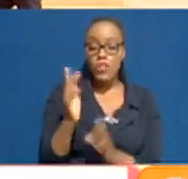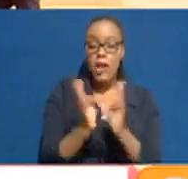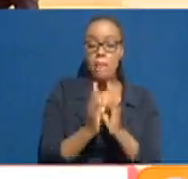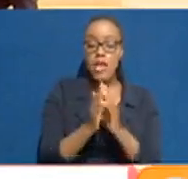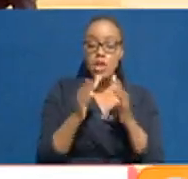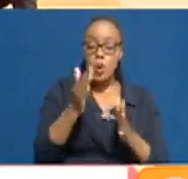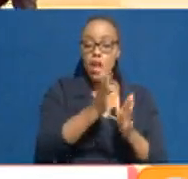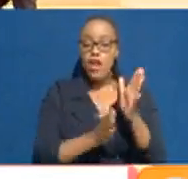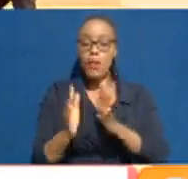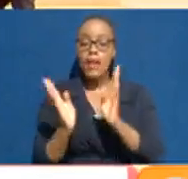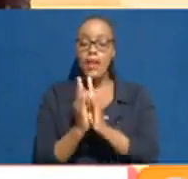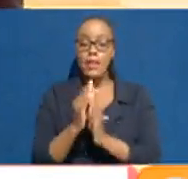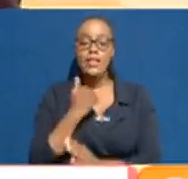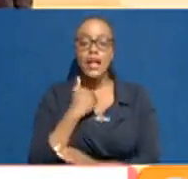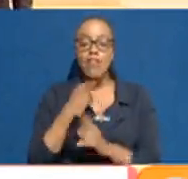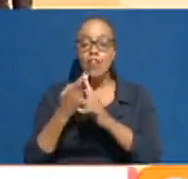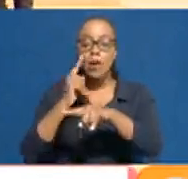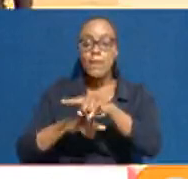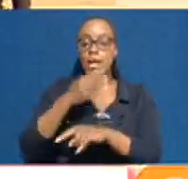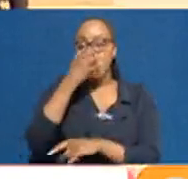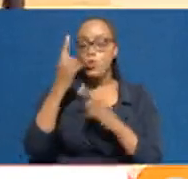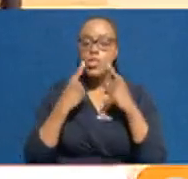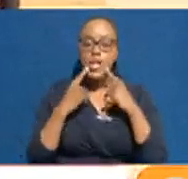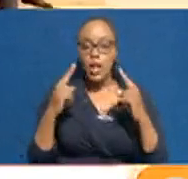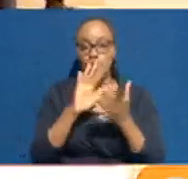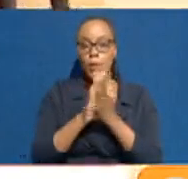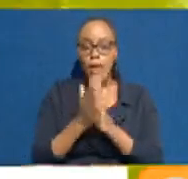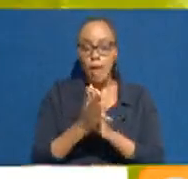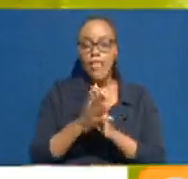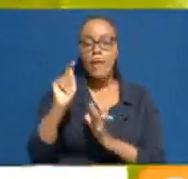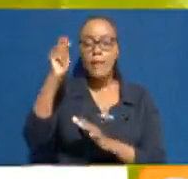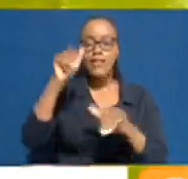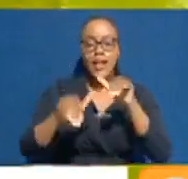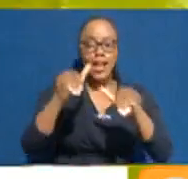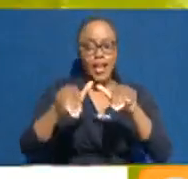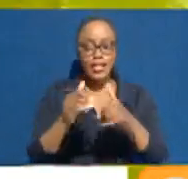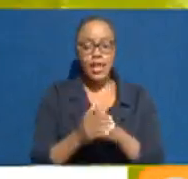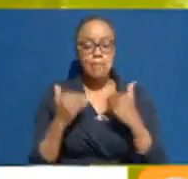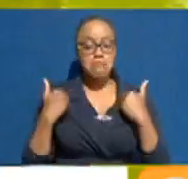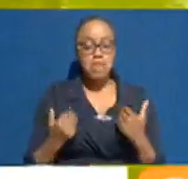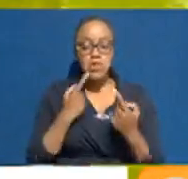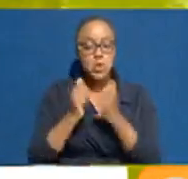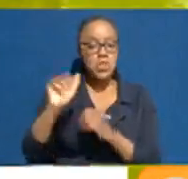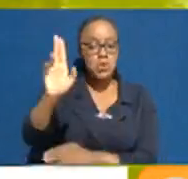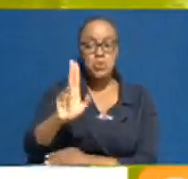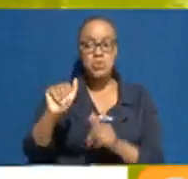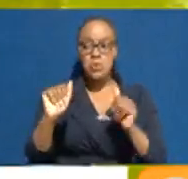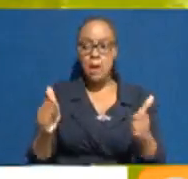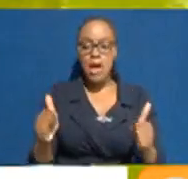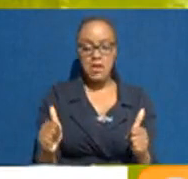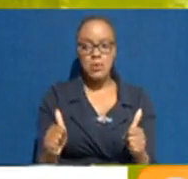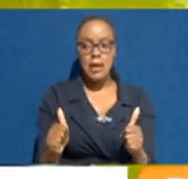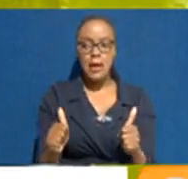au kuandaa mazungumzo tangu Ruto kutawazwa rais mteule. I haven't talked to Uhuru Kenyatta,